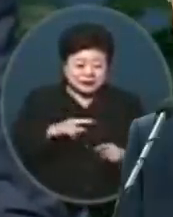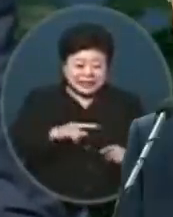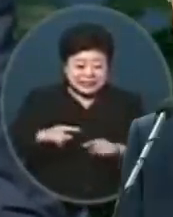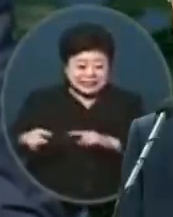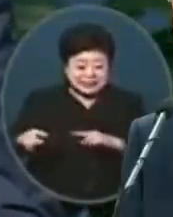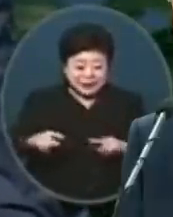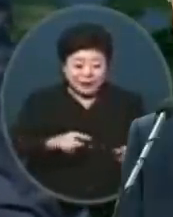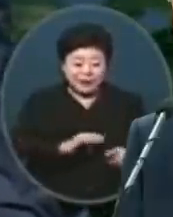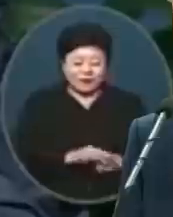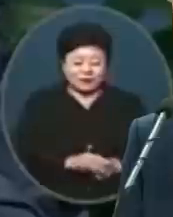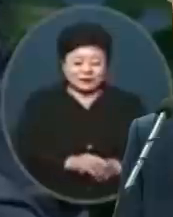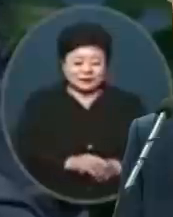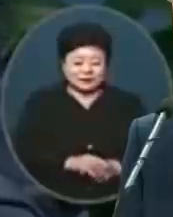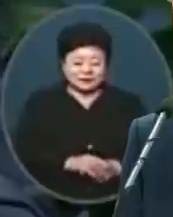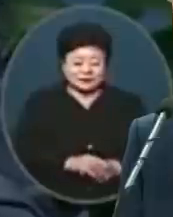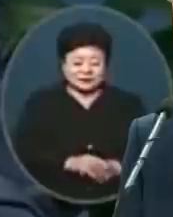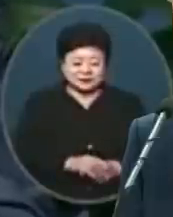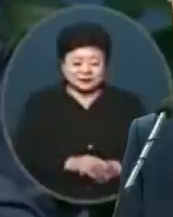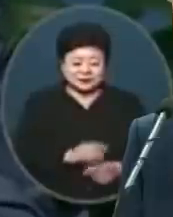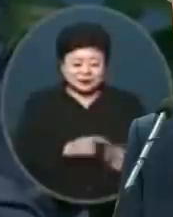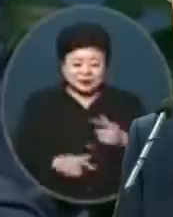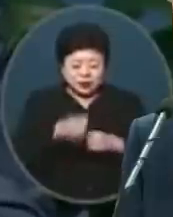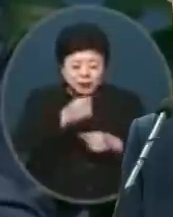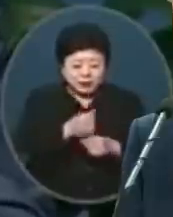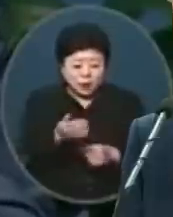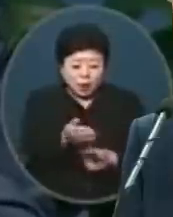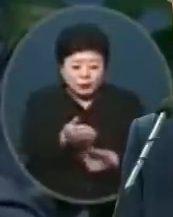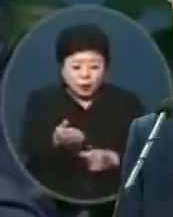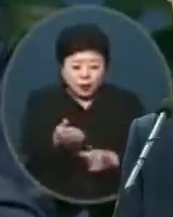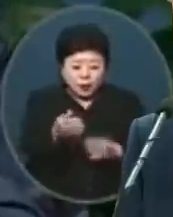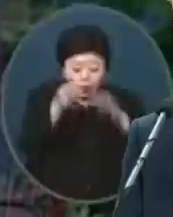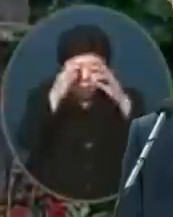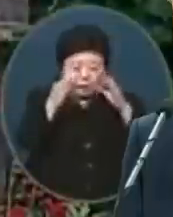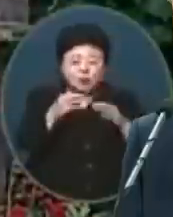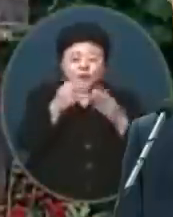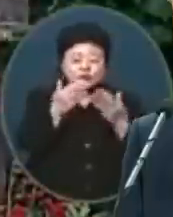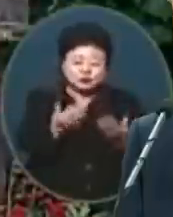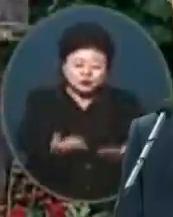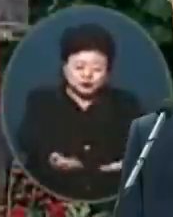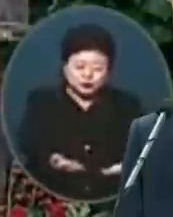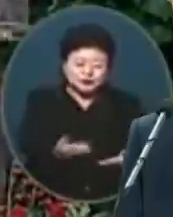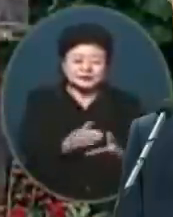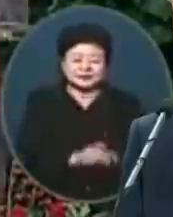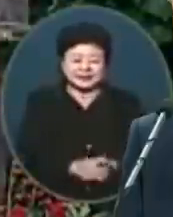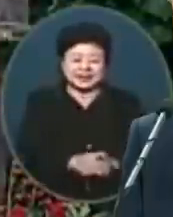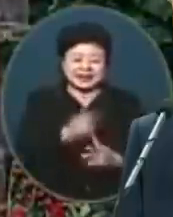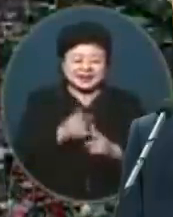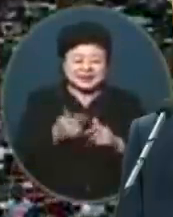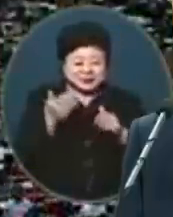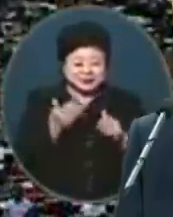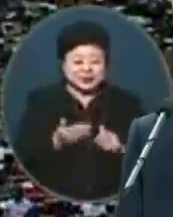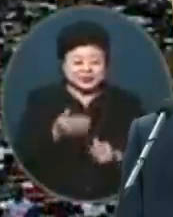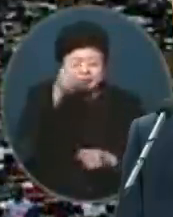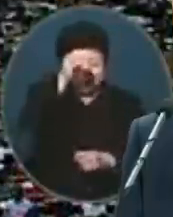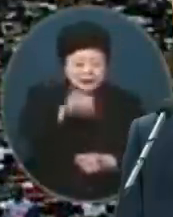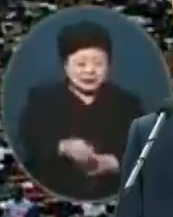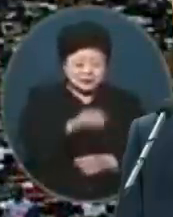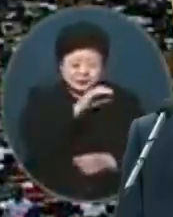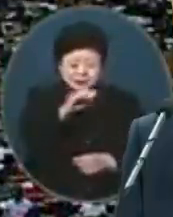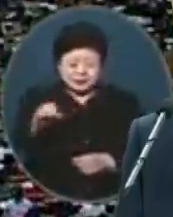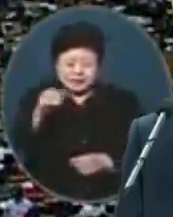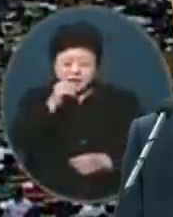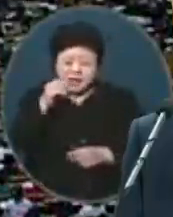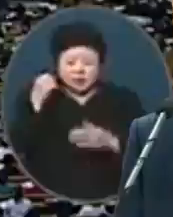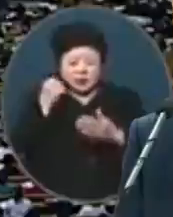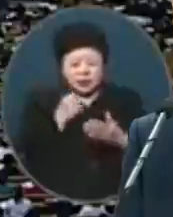지으시고 더 지으실 것이 없음을 보시고 쉬셨습니다. 예수님께서는 십자가에 못